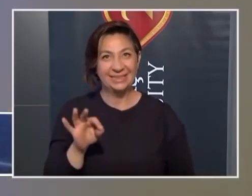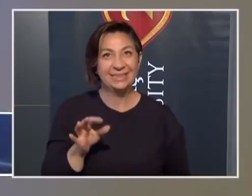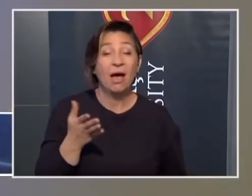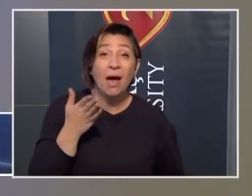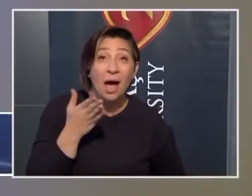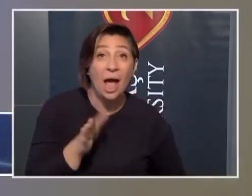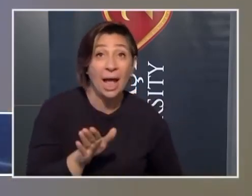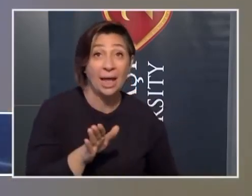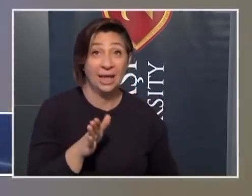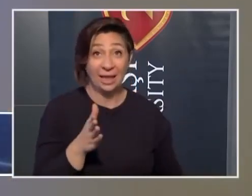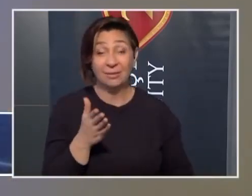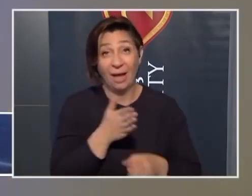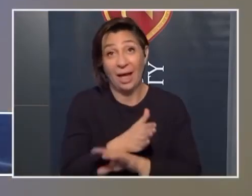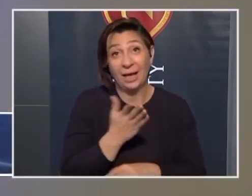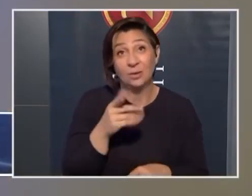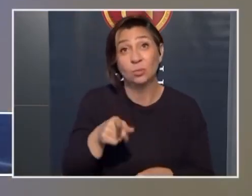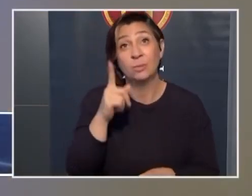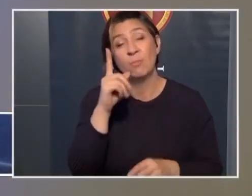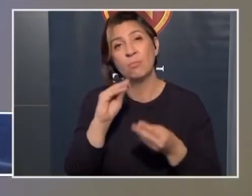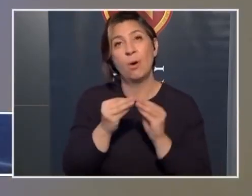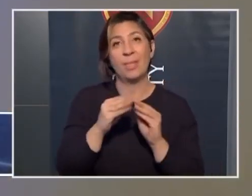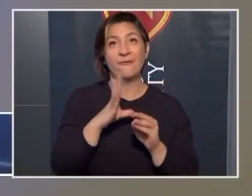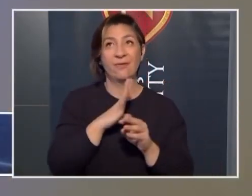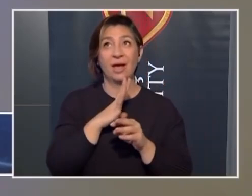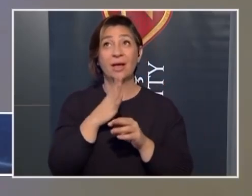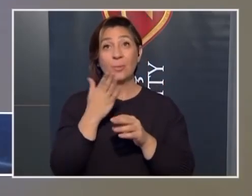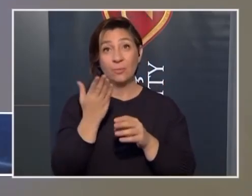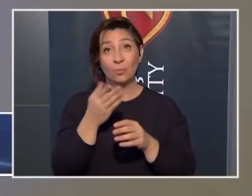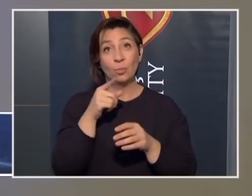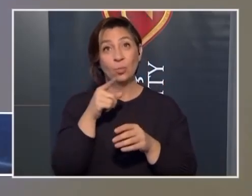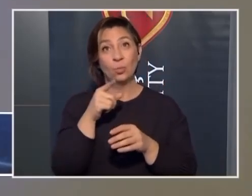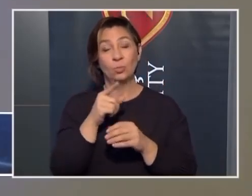Yani hakikaten burada bir problem var ve bu